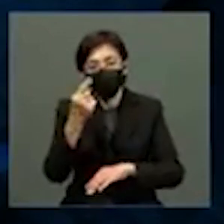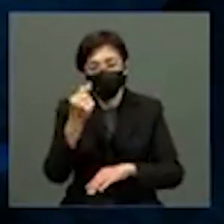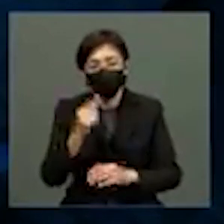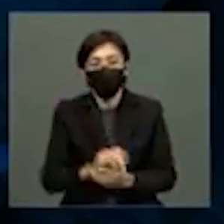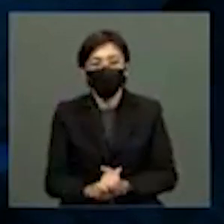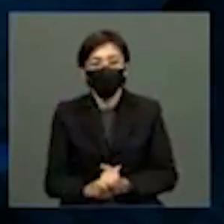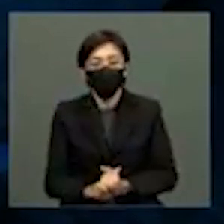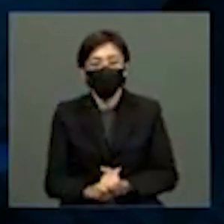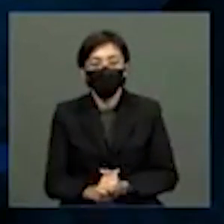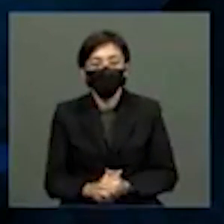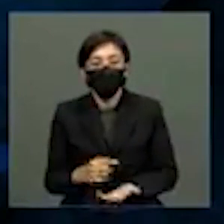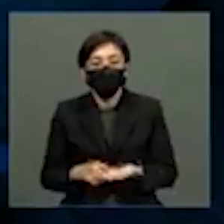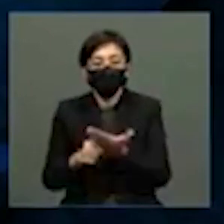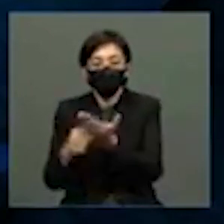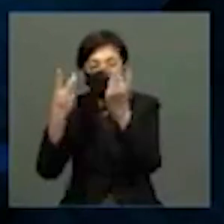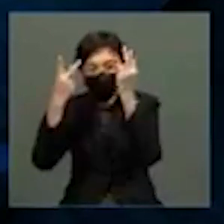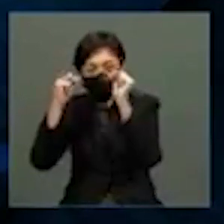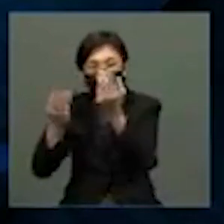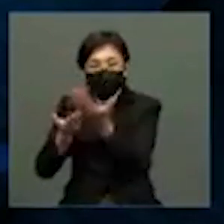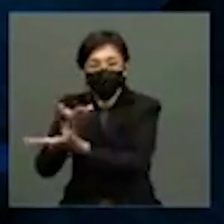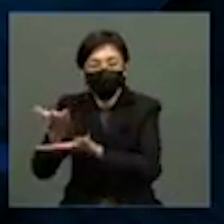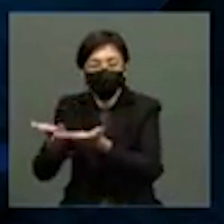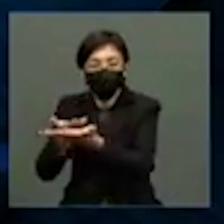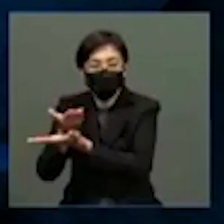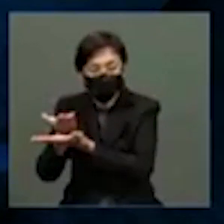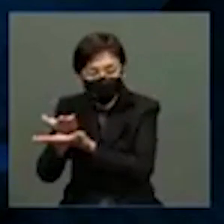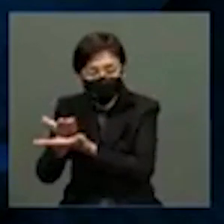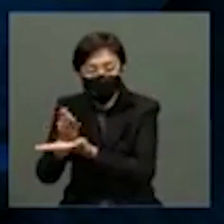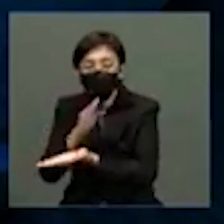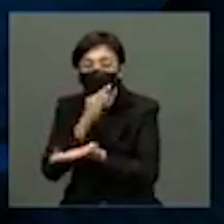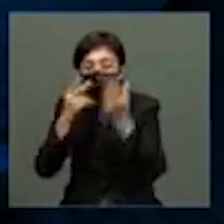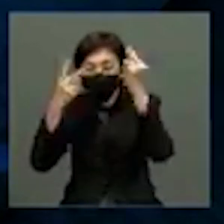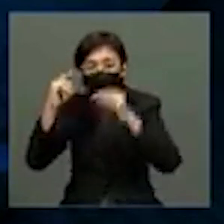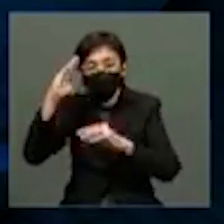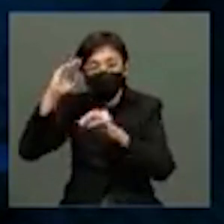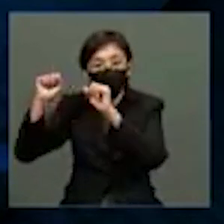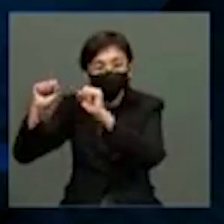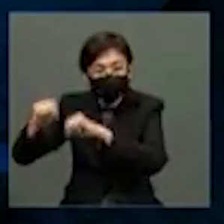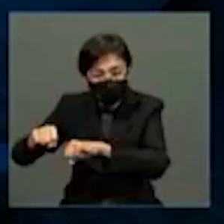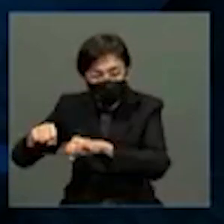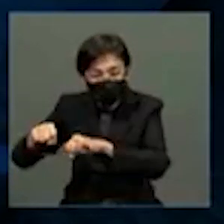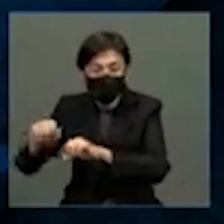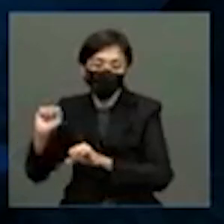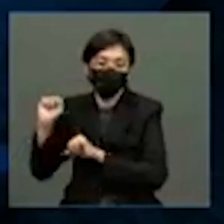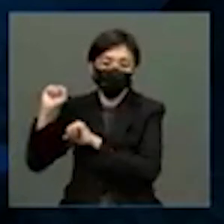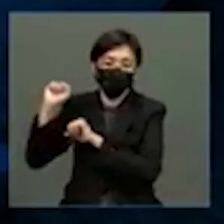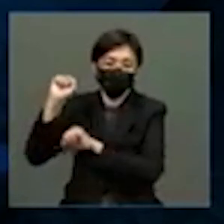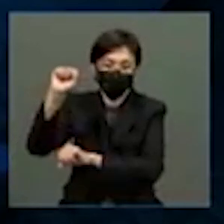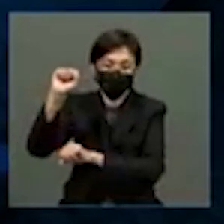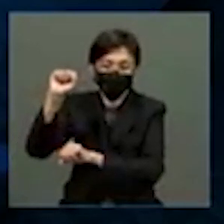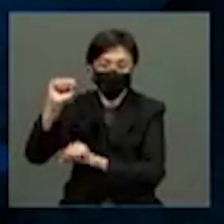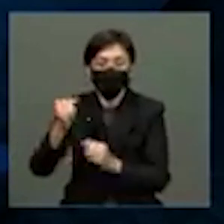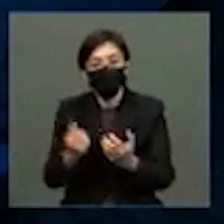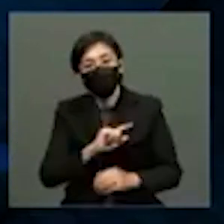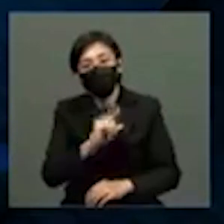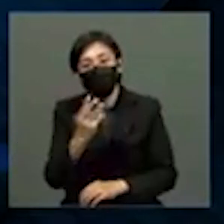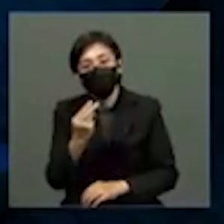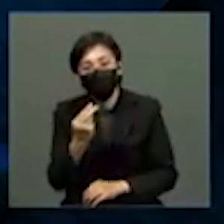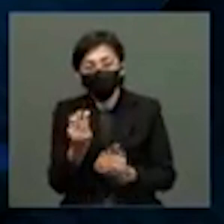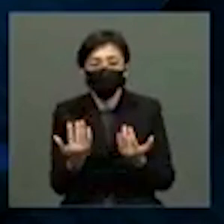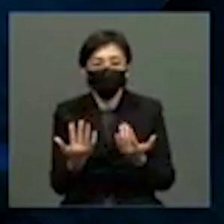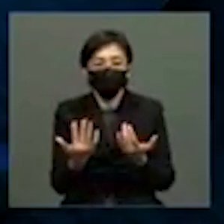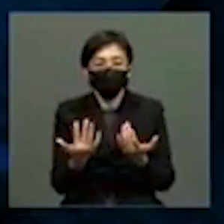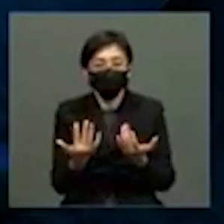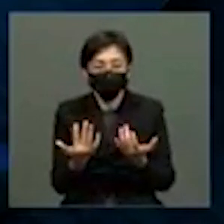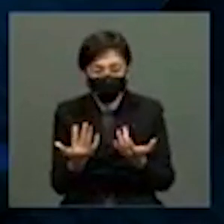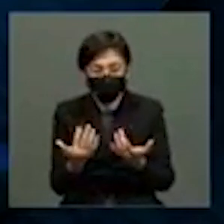บเรียนท่านนายกรัฐมนตรีได้โปรดพิจารณาหากท่านเห็นชอบก็จะเกิดคำสั่งขึ้นมาวันวอเวลานอก็เดี๋ยวยังไง